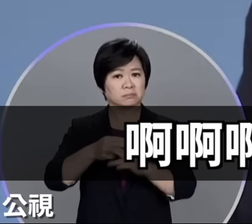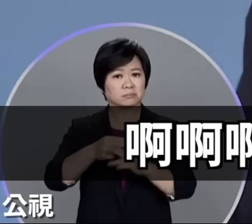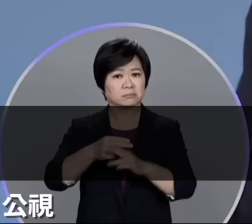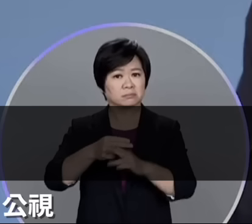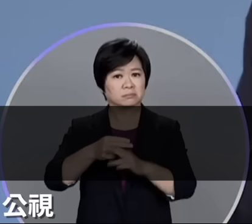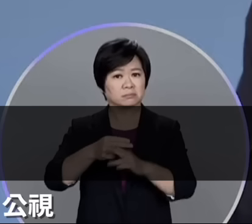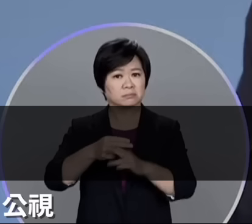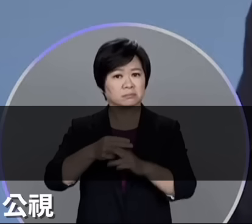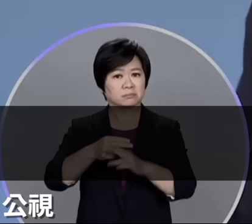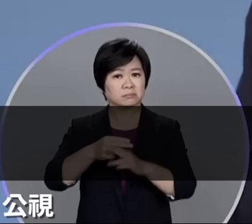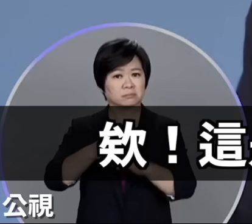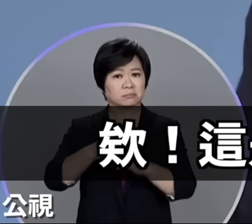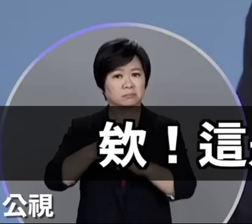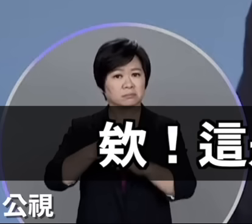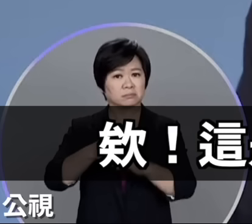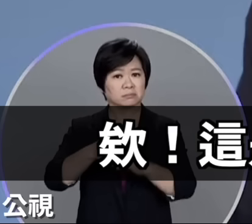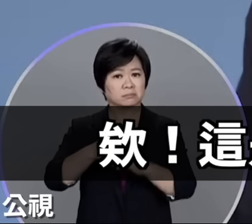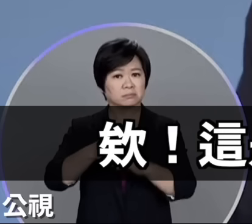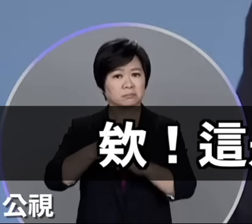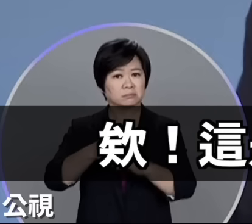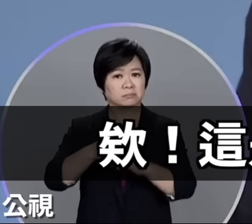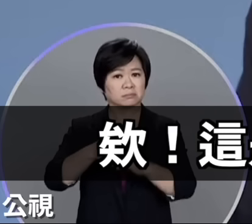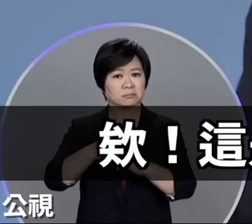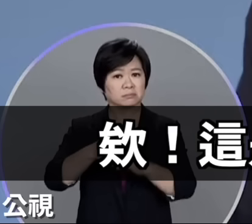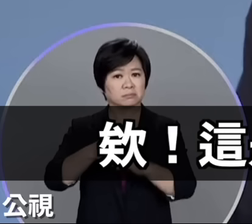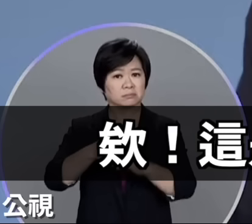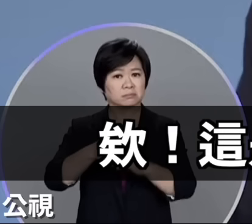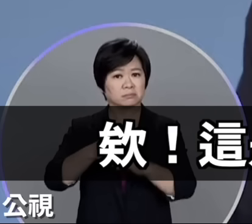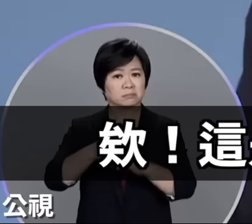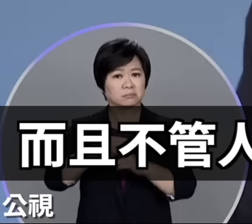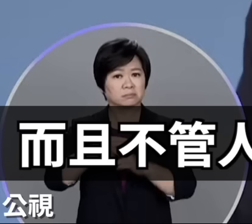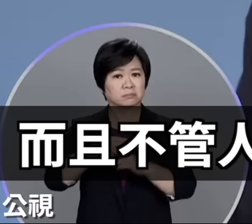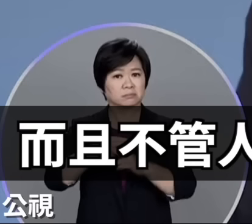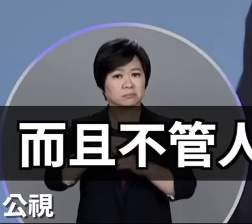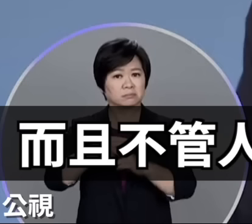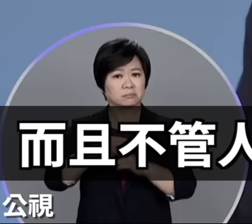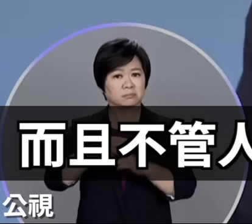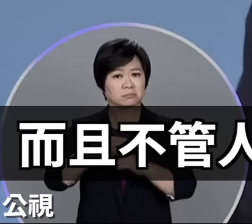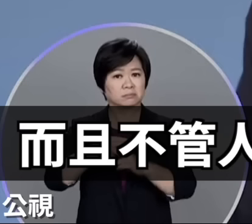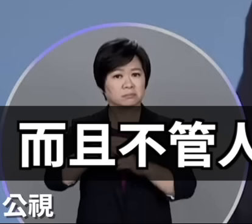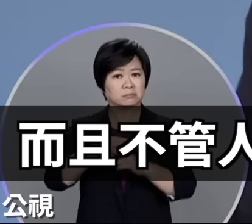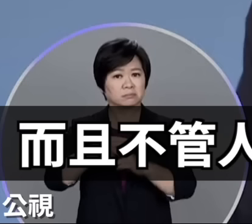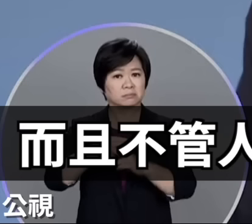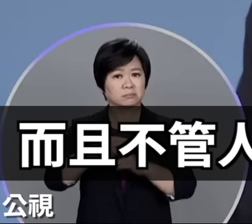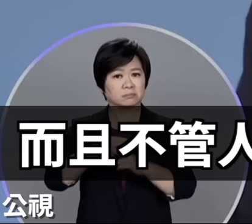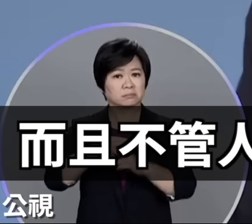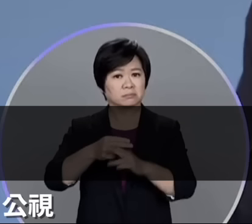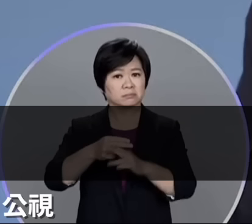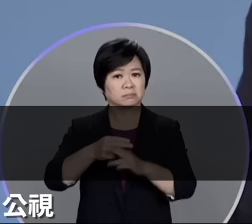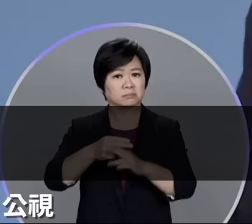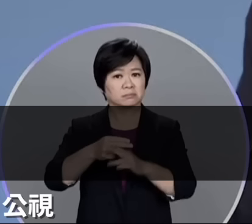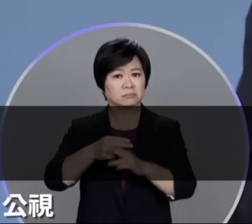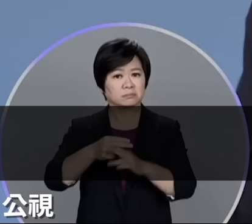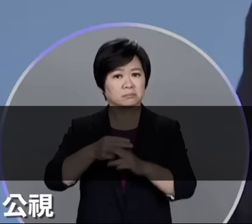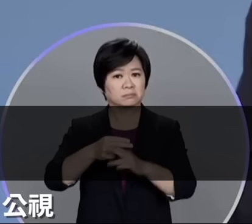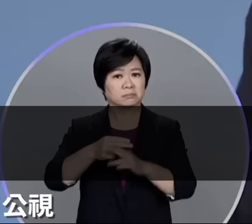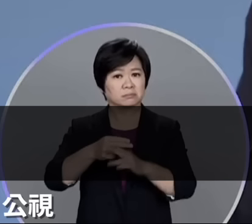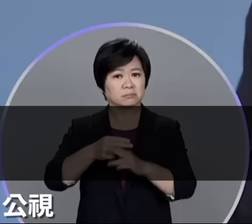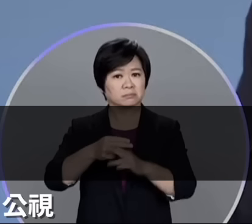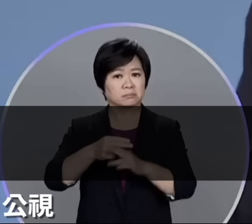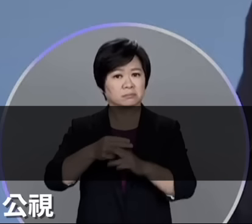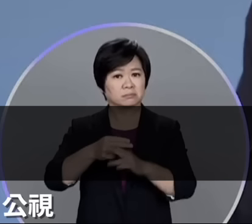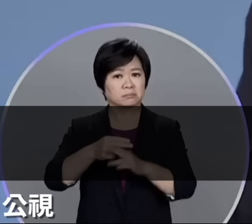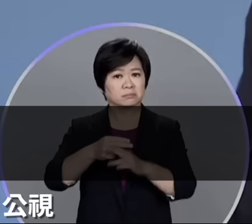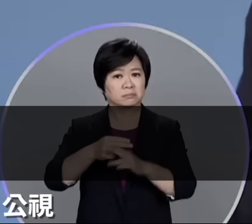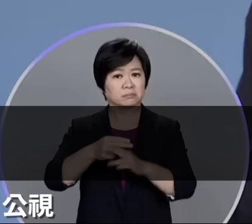在讲什么？到底看的什么？这是总统候选人的交互诘问呢。而且不管人家信什么，那是他的信仰自由啊。你在辩论会这种场合